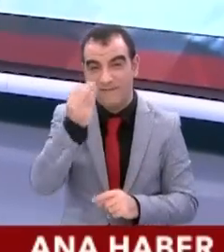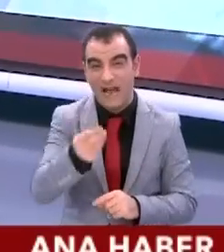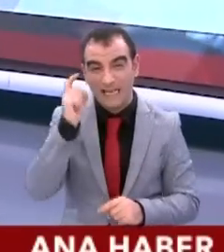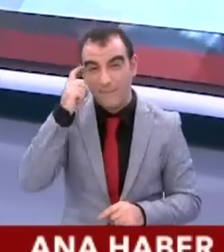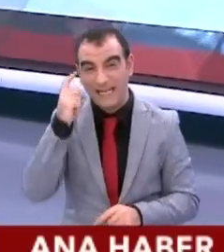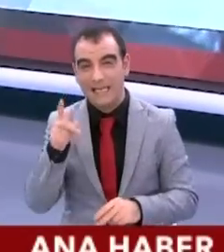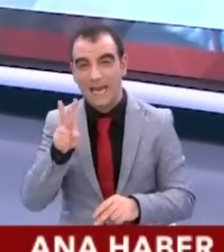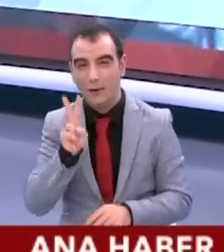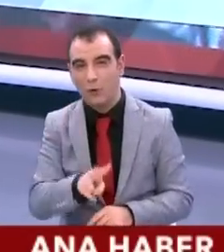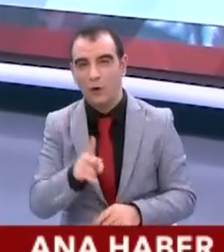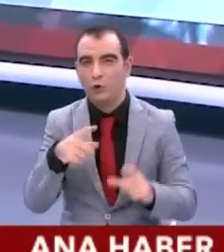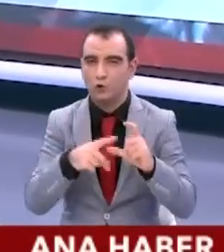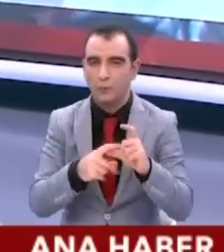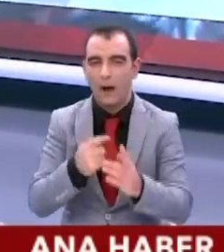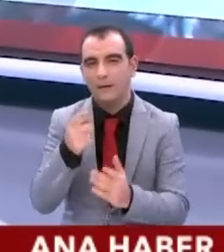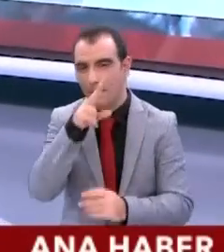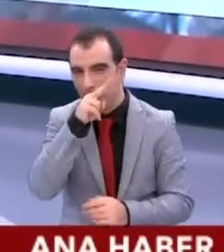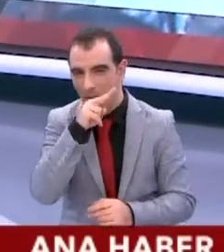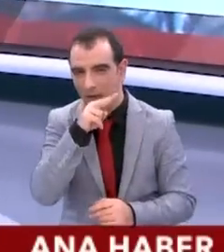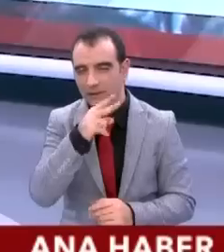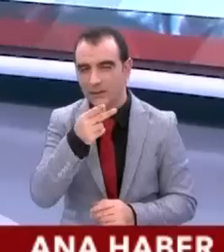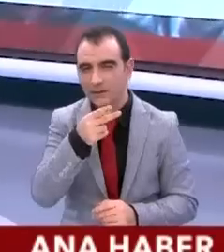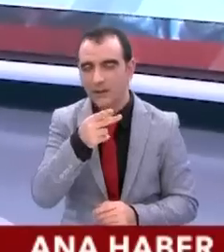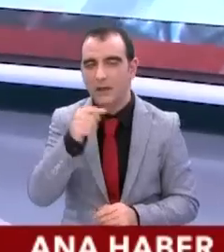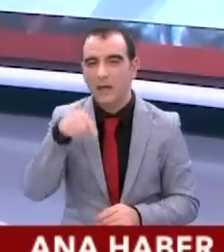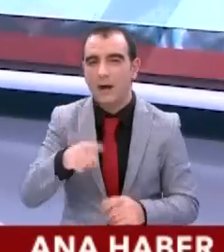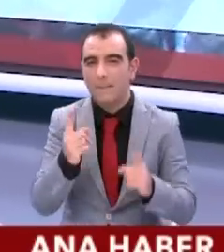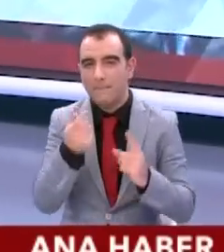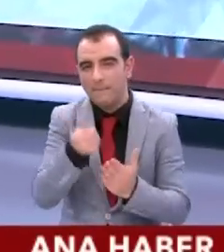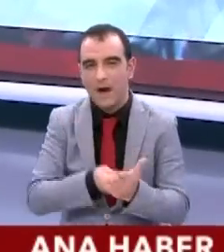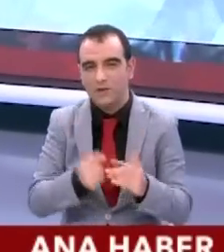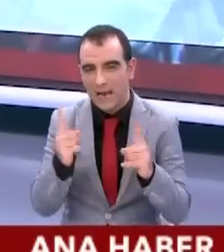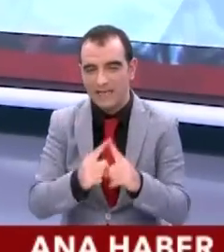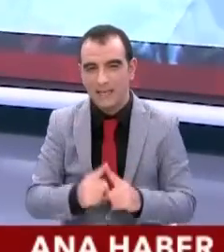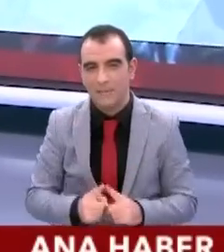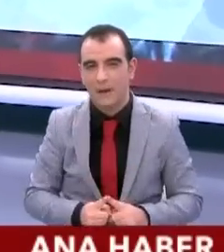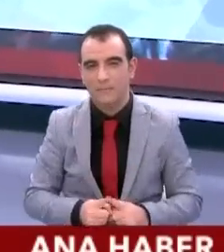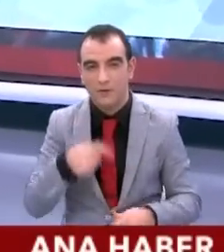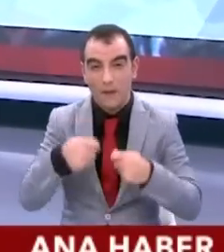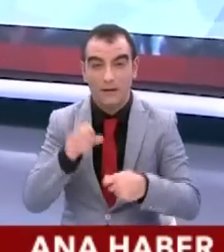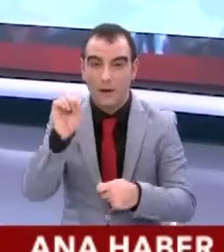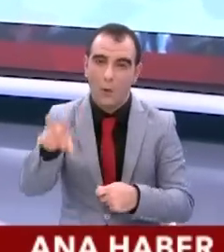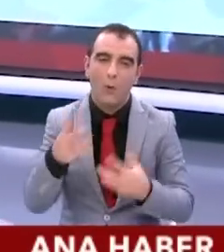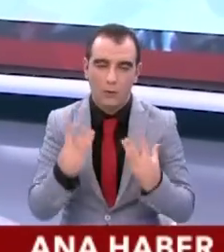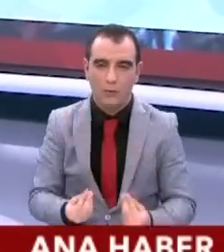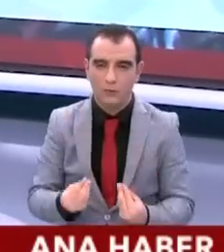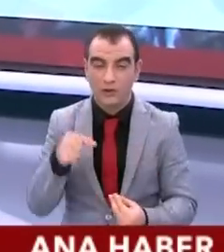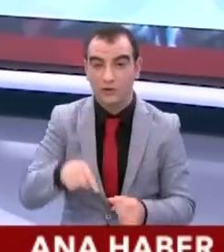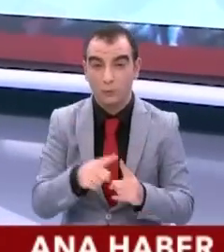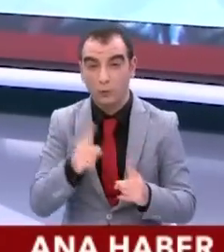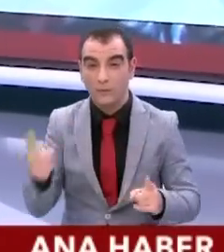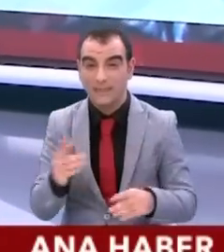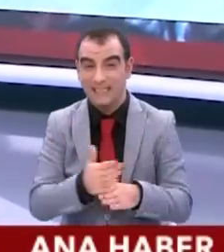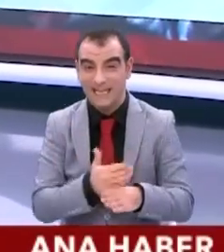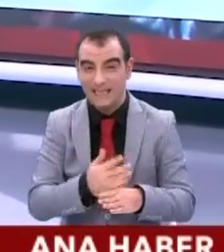şubatta veya martta ilk Maaşlar hesaplanmış ve ondan sonra artık yatmış olacak şimdi uzamasının